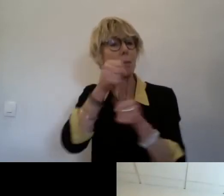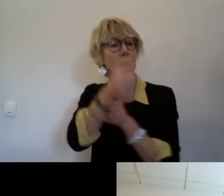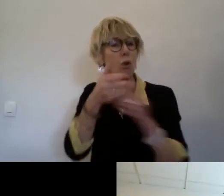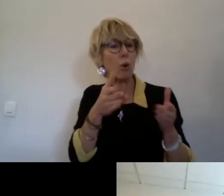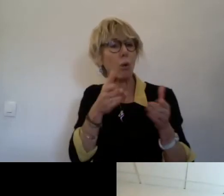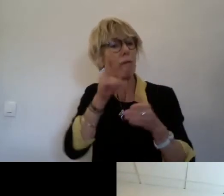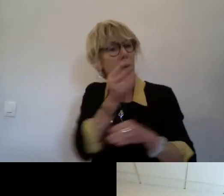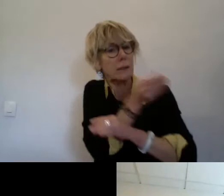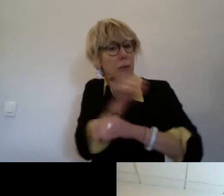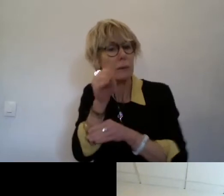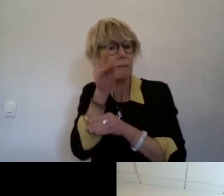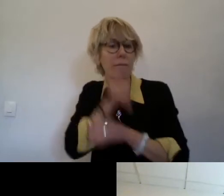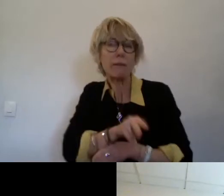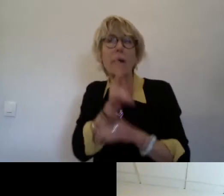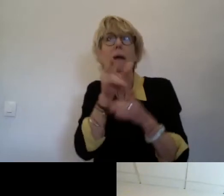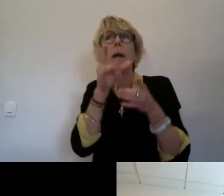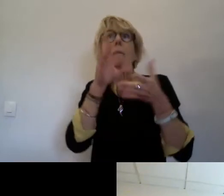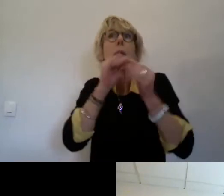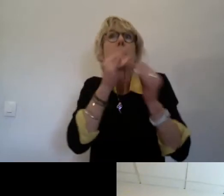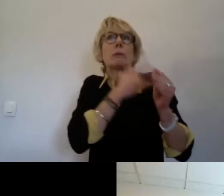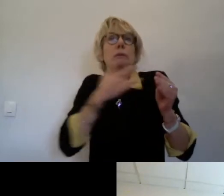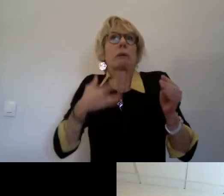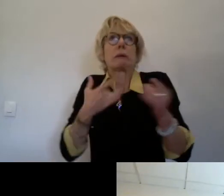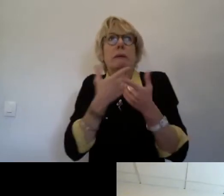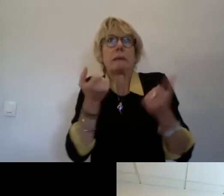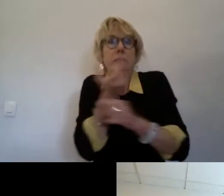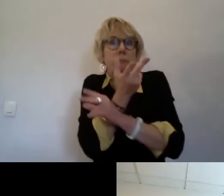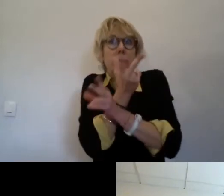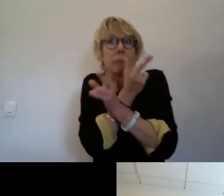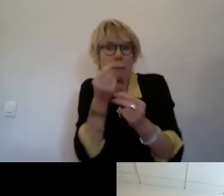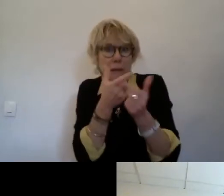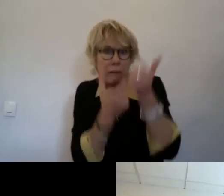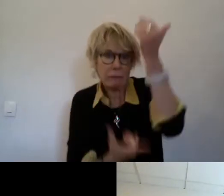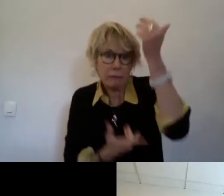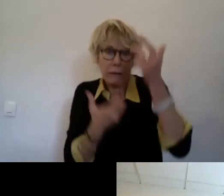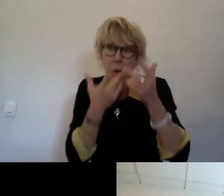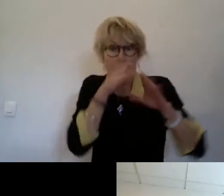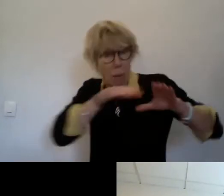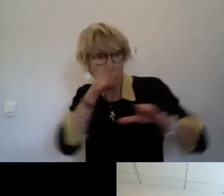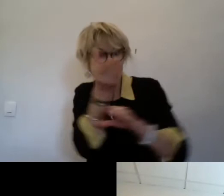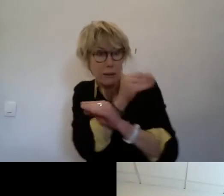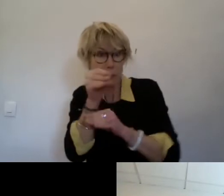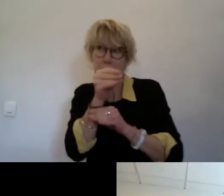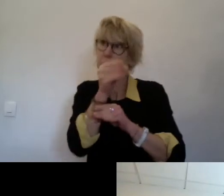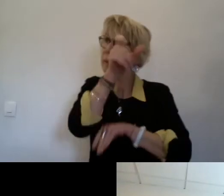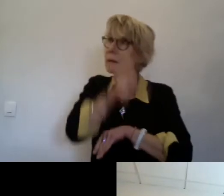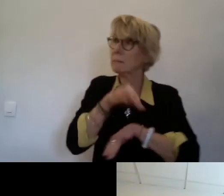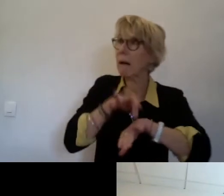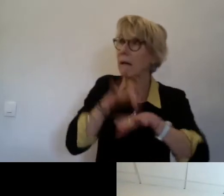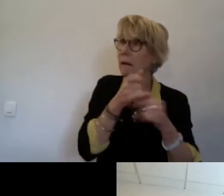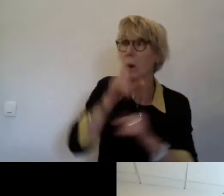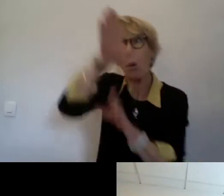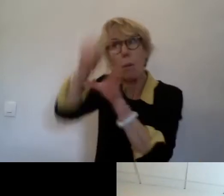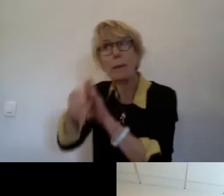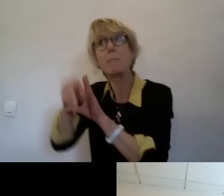par des soucis d'hygiène et surtout, avant tout, de sécurité pour les patients, les soignants et aussi la